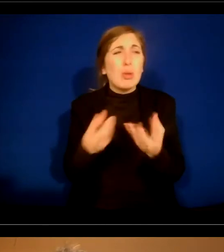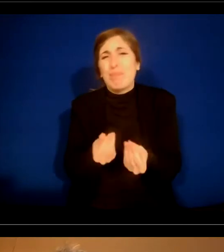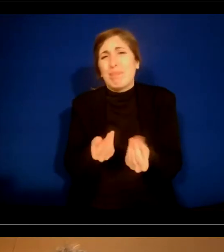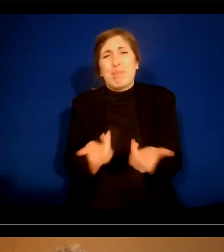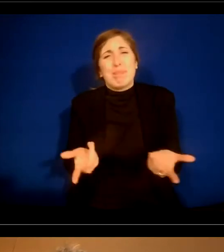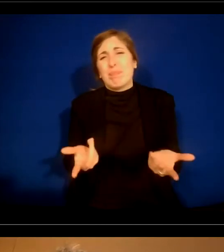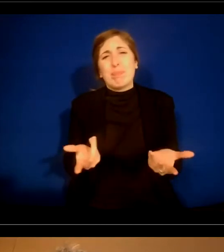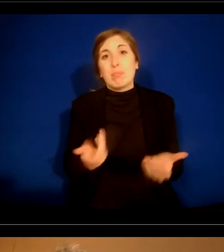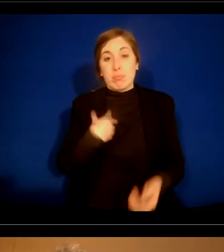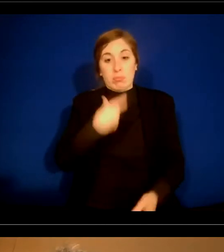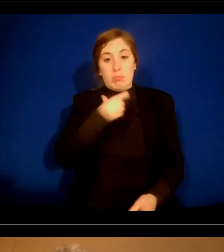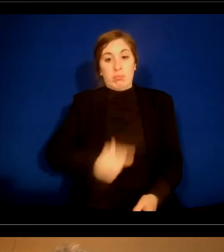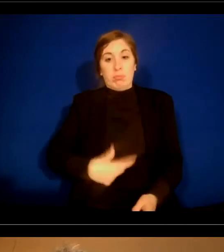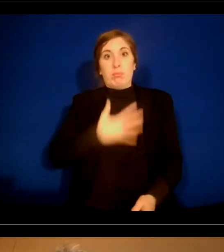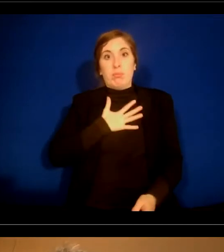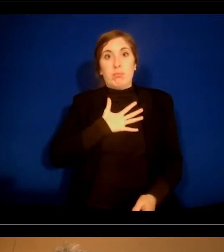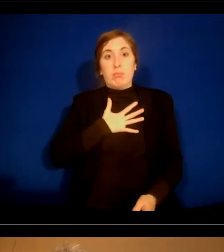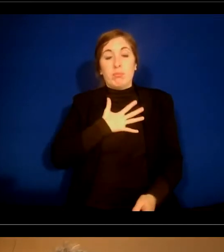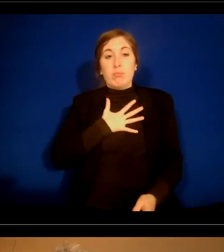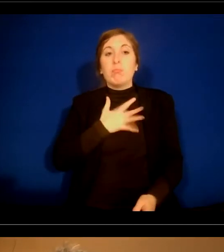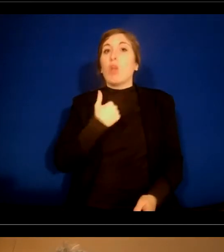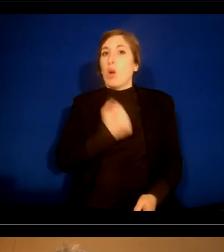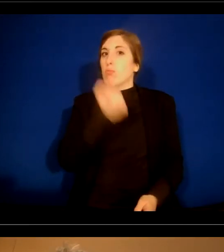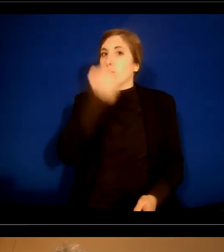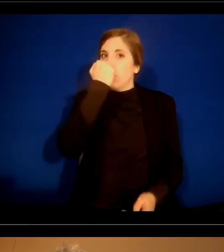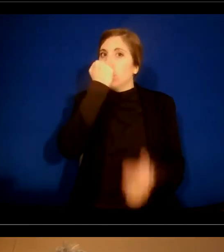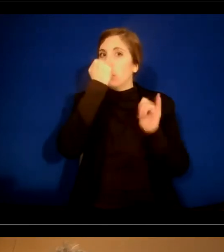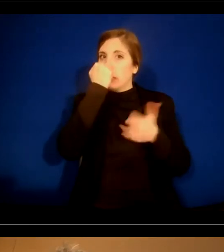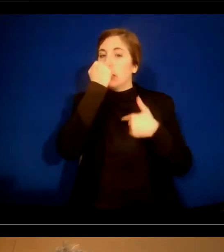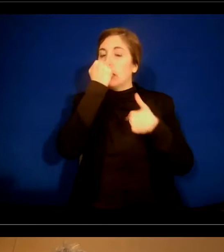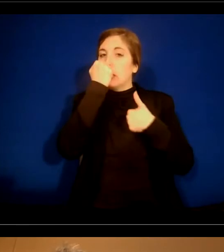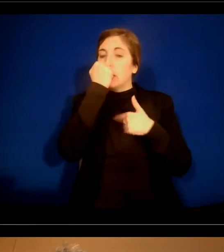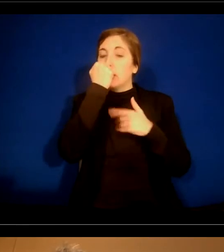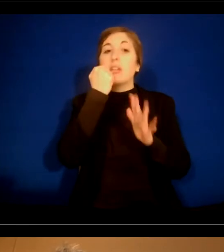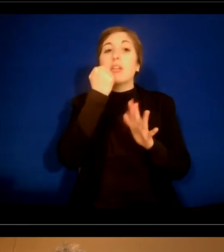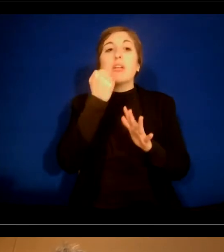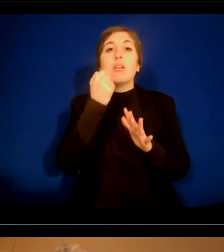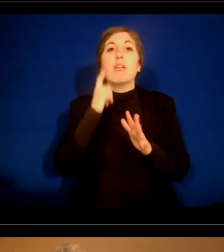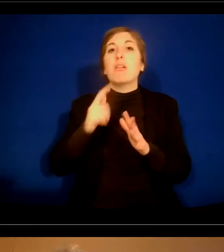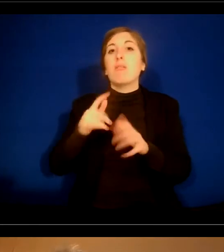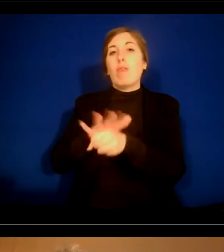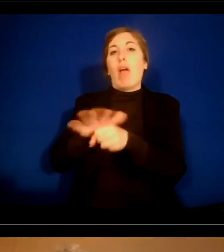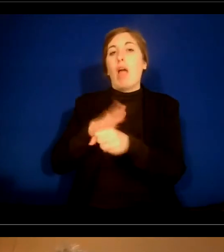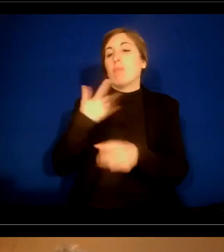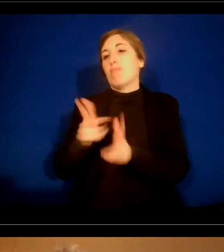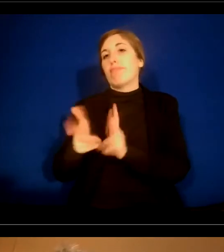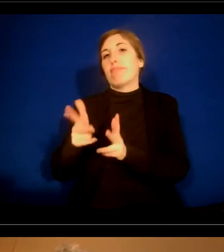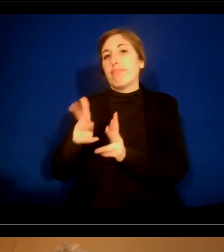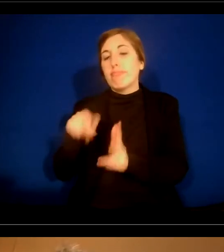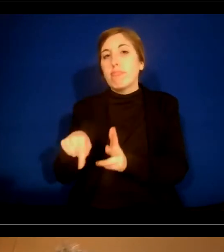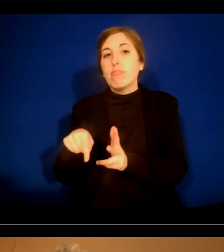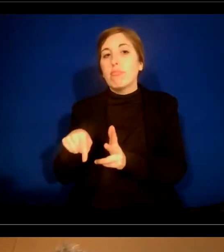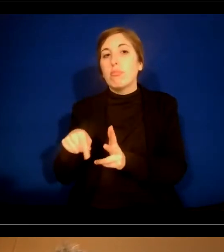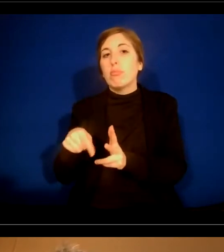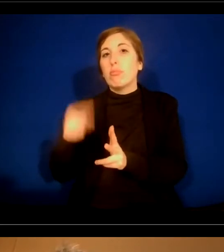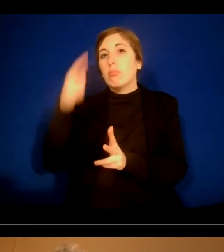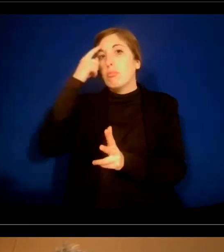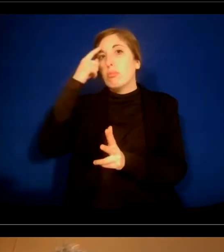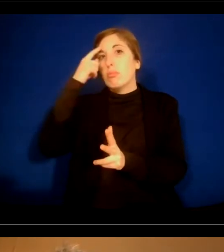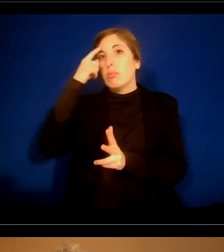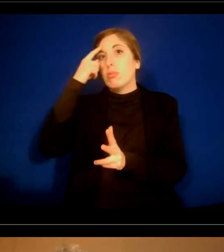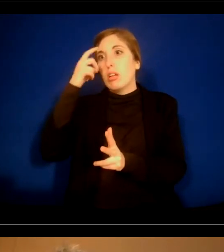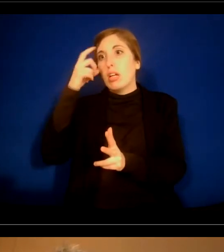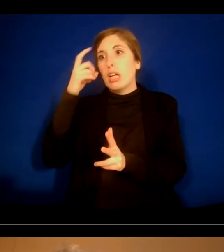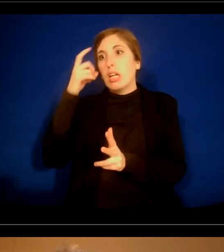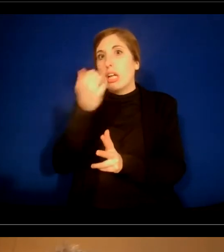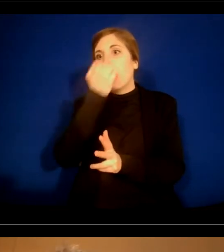a me personalmente, avevo la mascherina quando stavo facendo una chiacchierata con una famiglia, mi sono detto: se non ti togli la mascherina, non